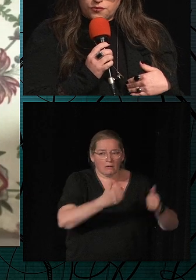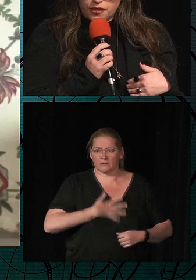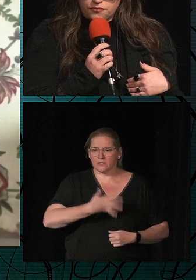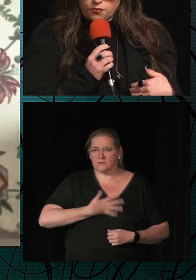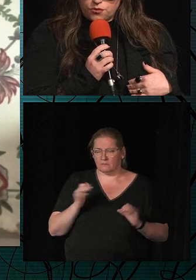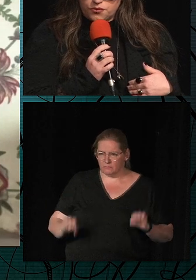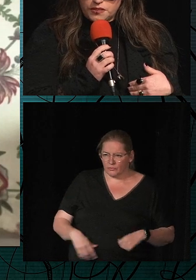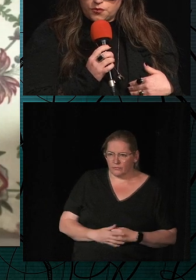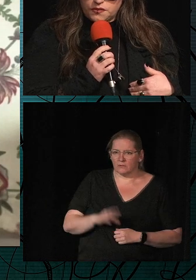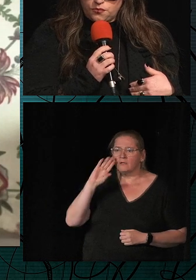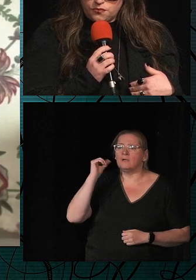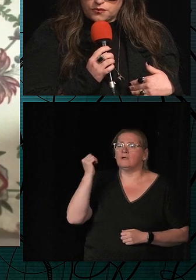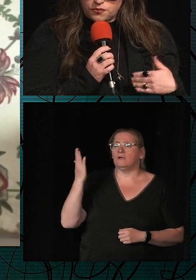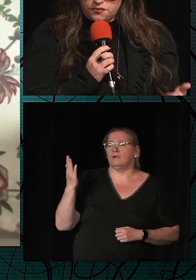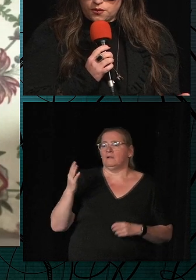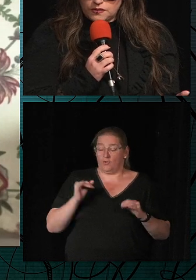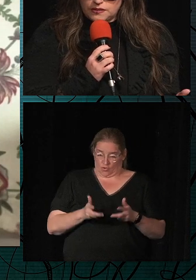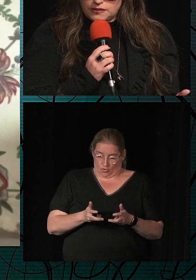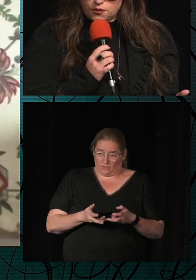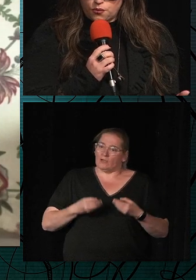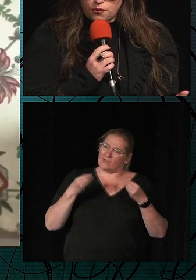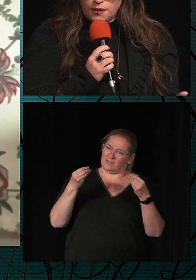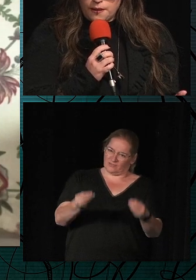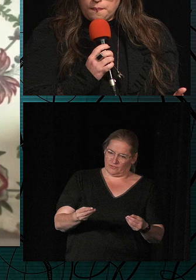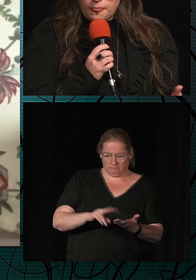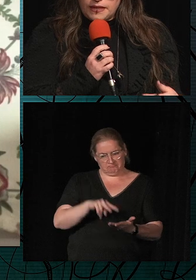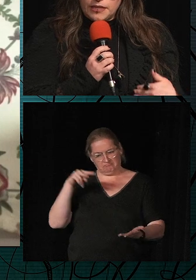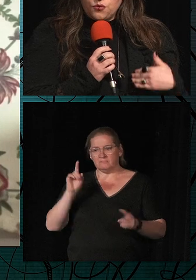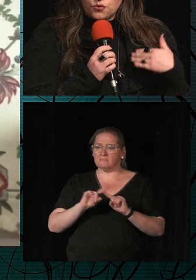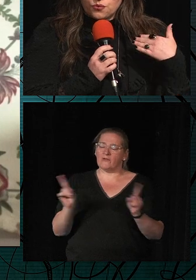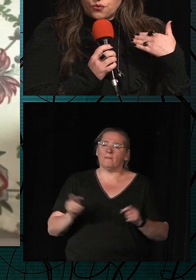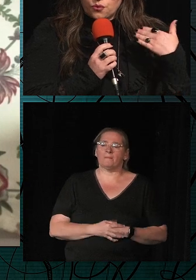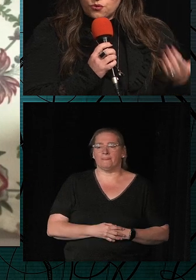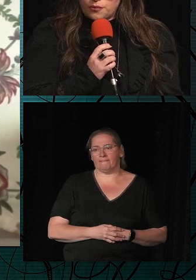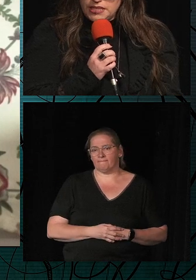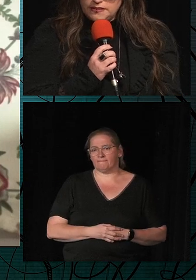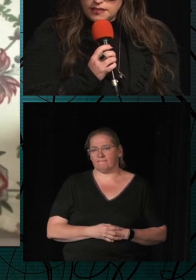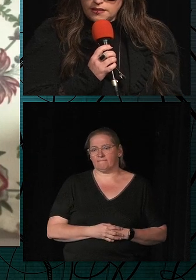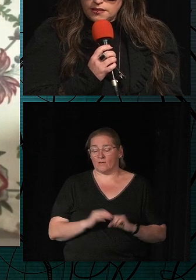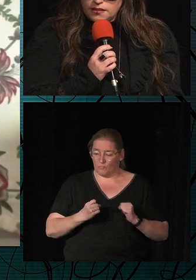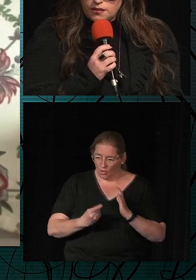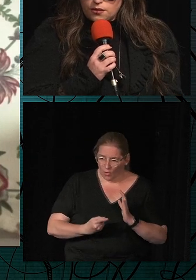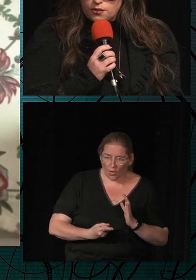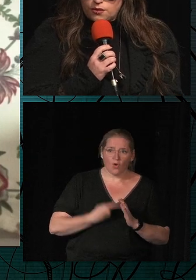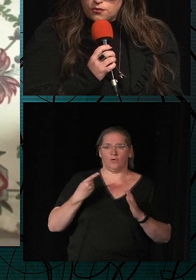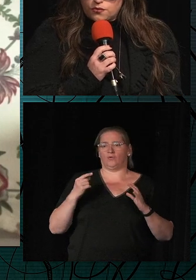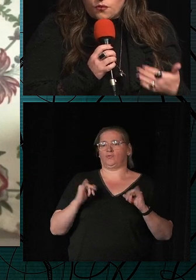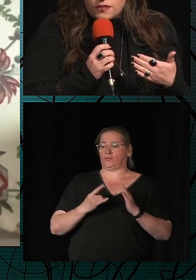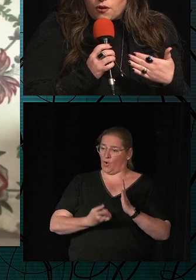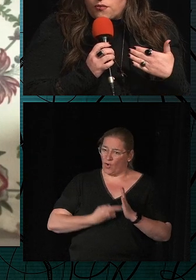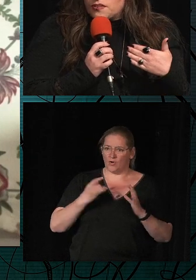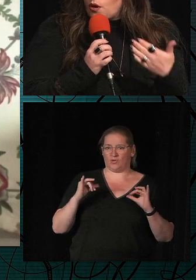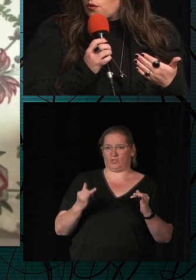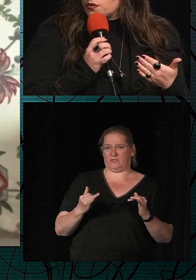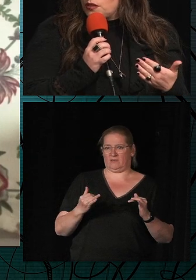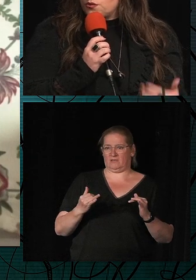façon de faire vivre le jeu vidéo aussi d'une façon différente c'est-à-dire que il y a une notion de rejouabilité euh sans